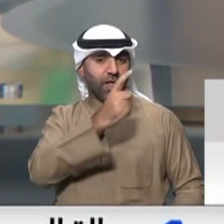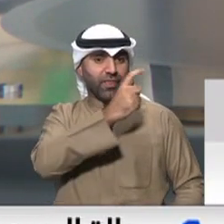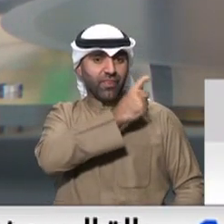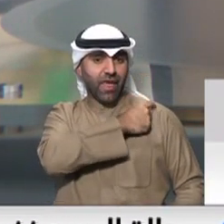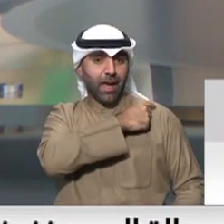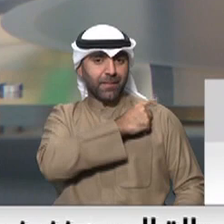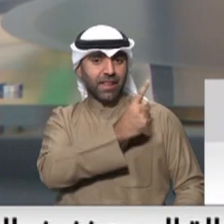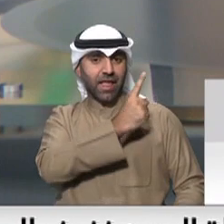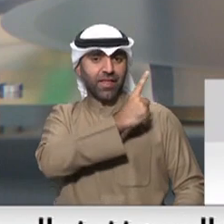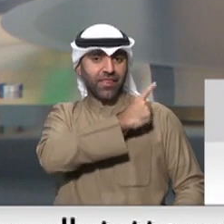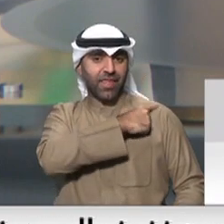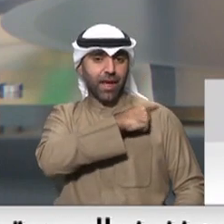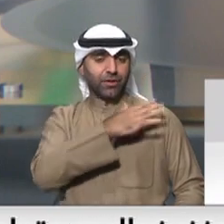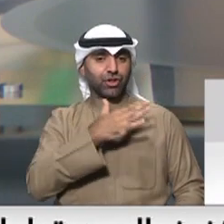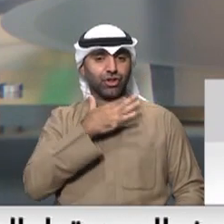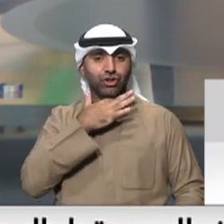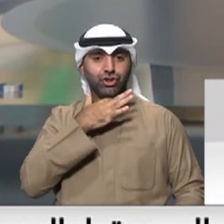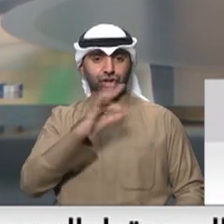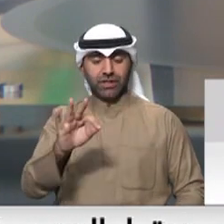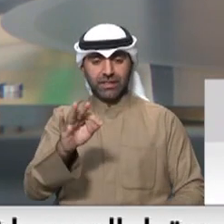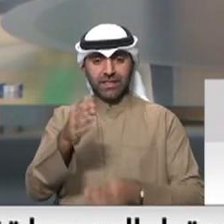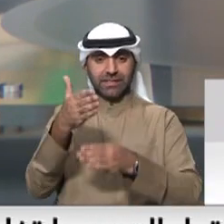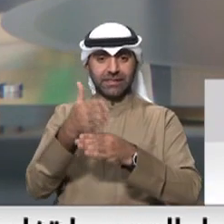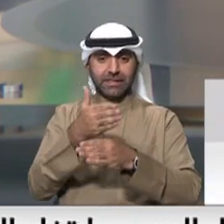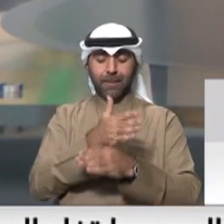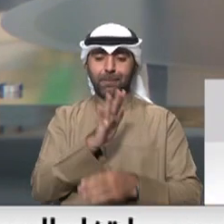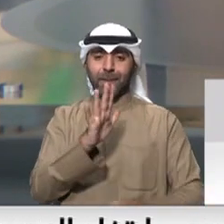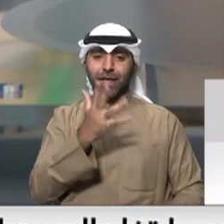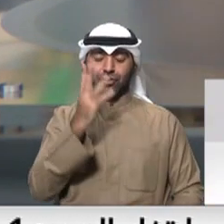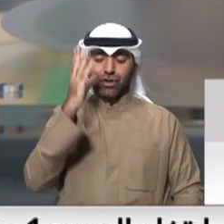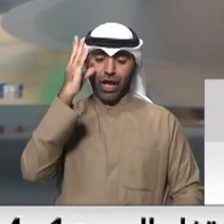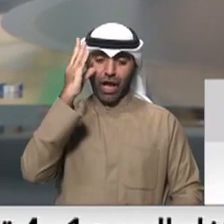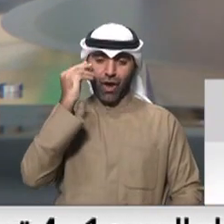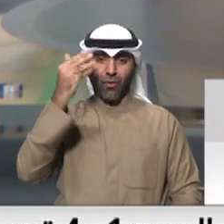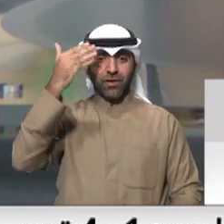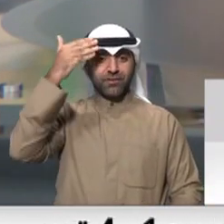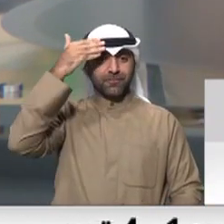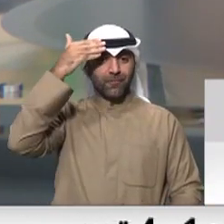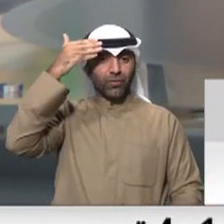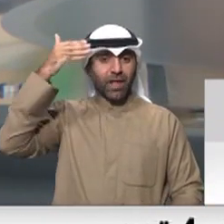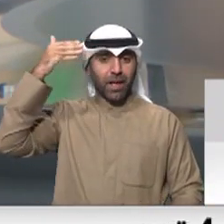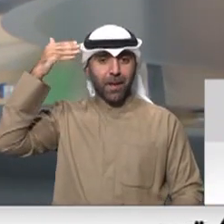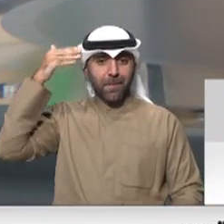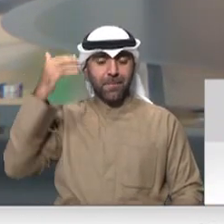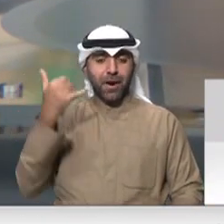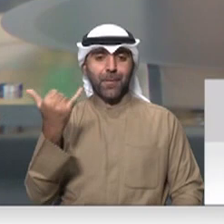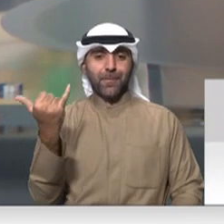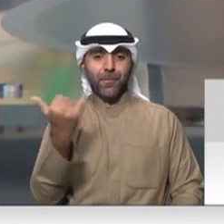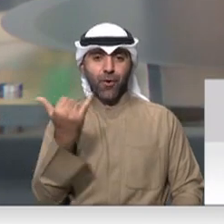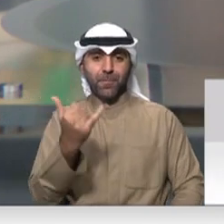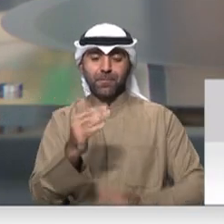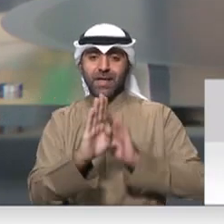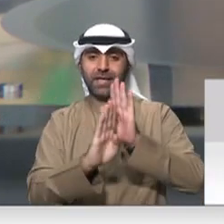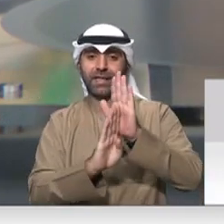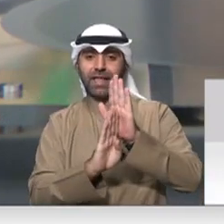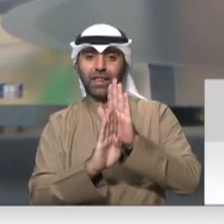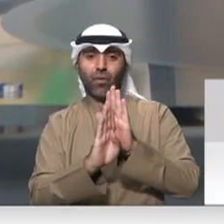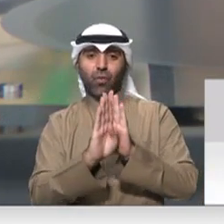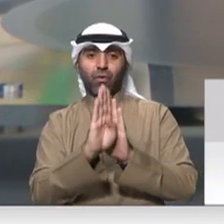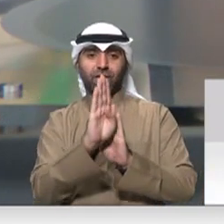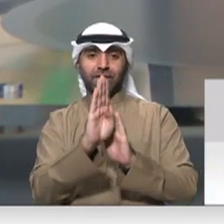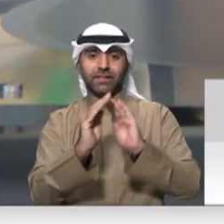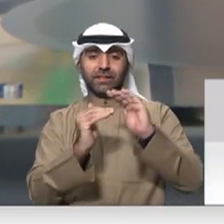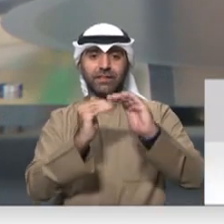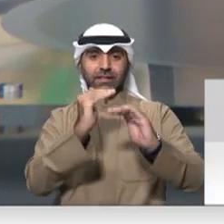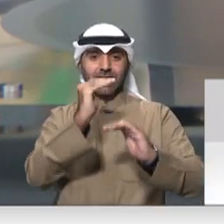بناء صرح المؤسسات العسكرية الكويتية بشتى صنوفها. هذا وتولي قيادة الكلية العسكرية